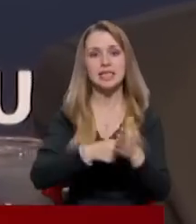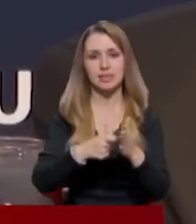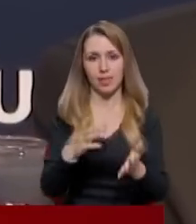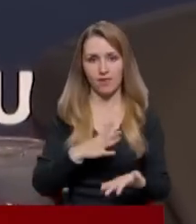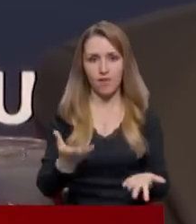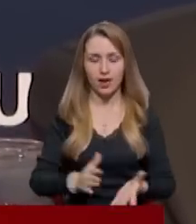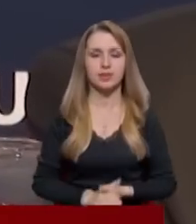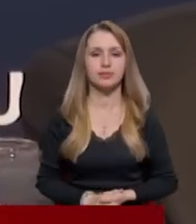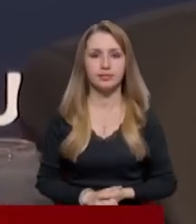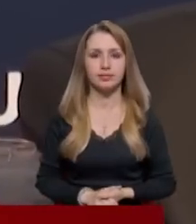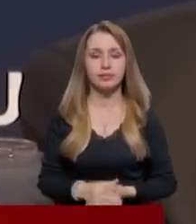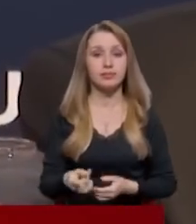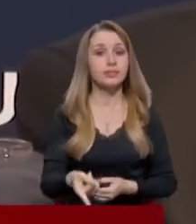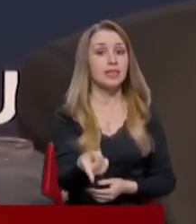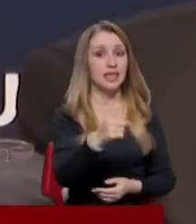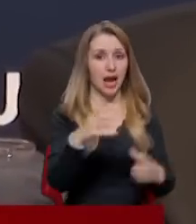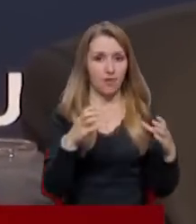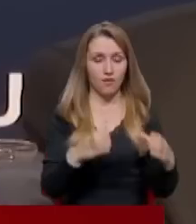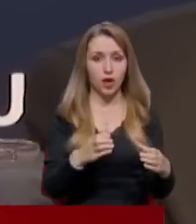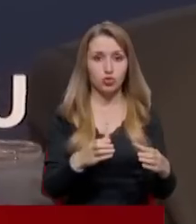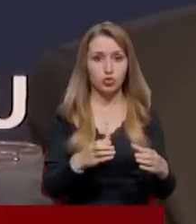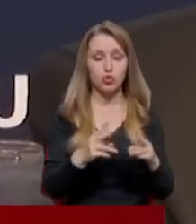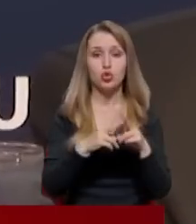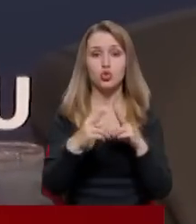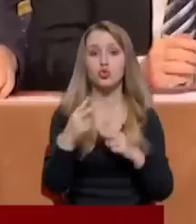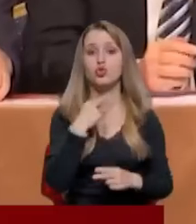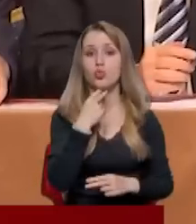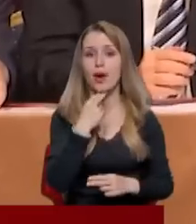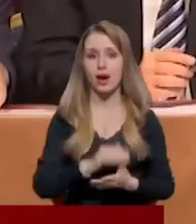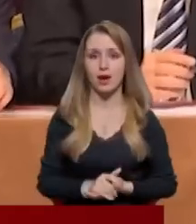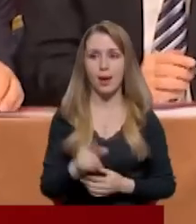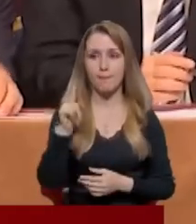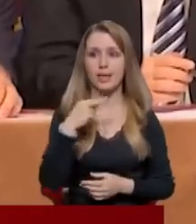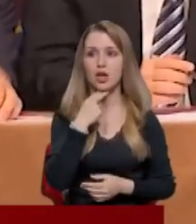yer almakta diğerinde ise sıra numarası